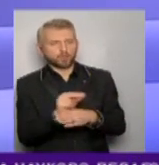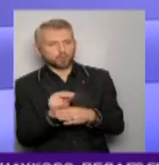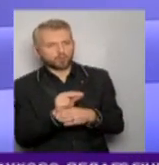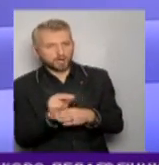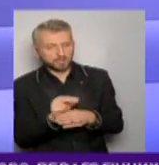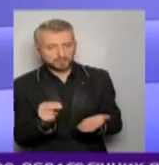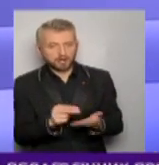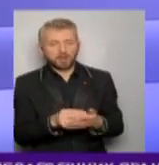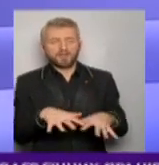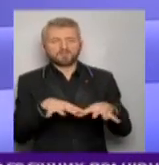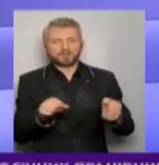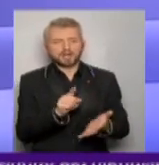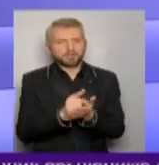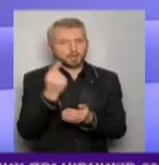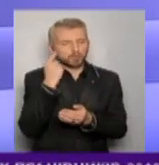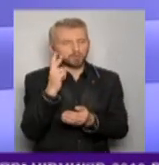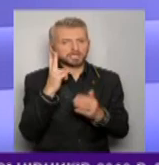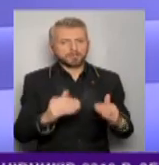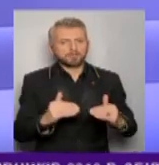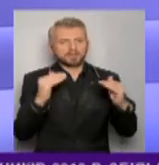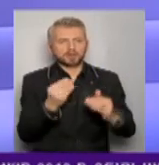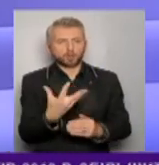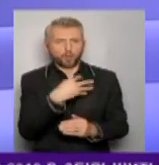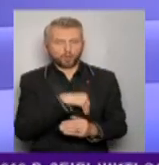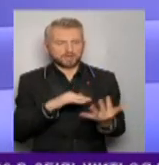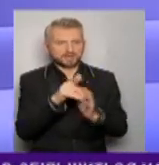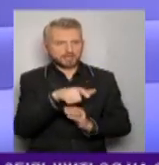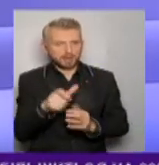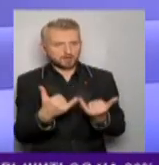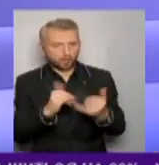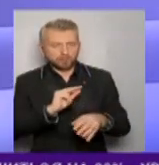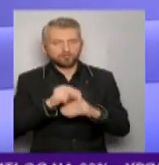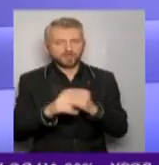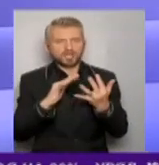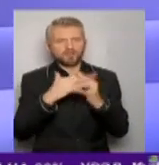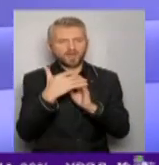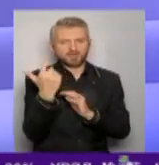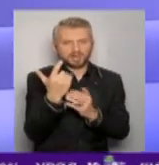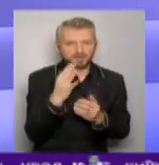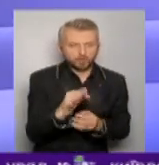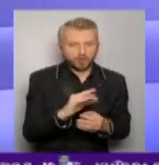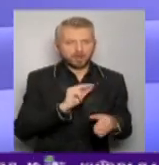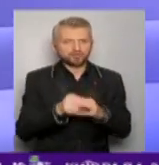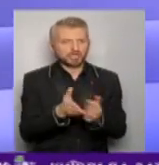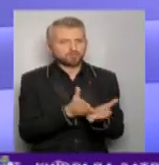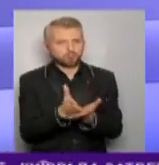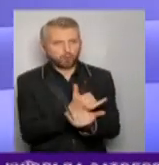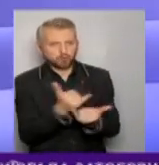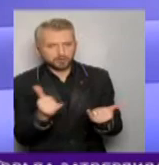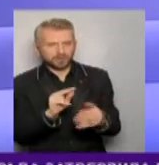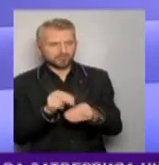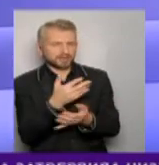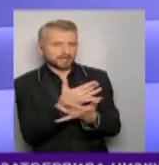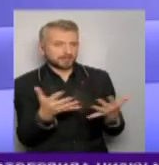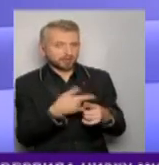полікуватися, влада має думати, як підняти доходи селян сьогодні через фермерство, через послуги, через кооперацію, через різні речі. Тому